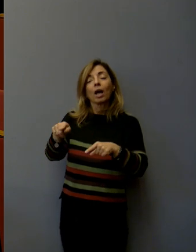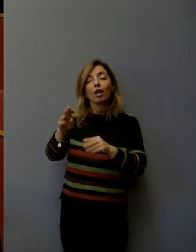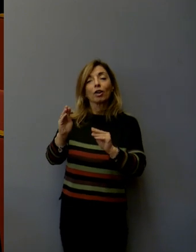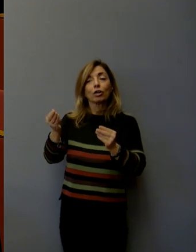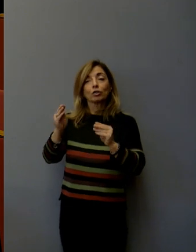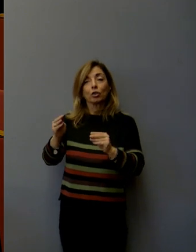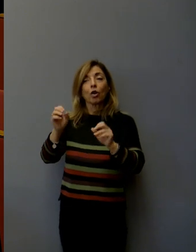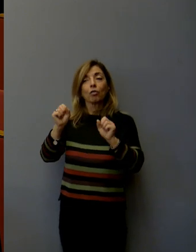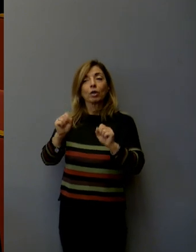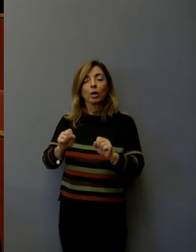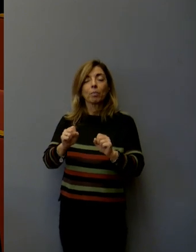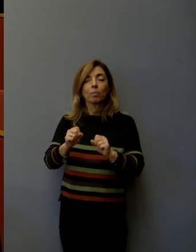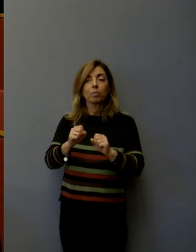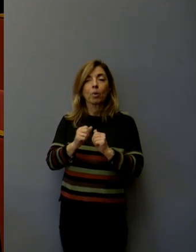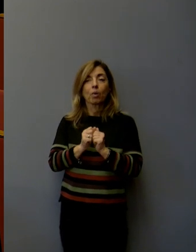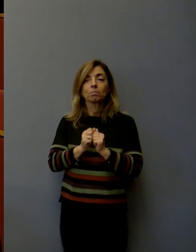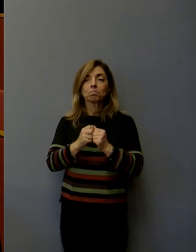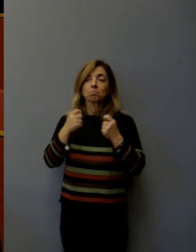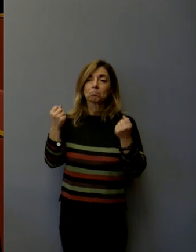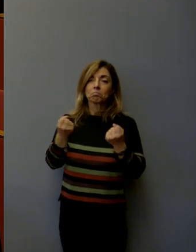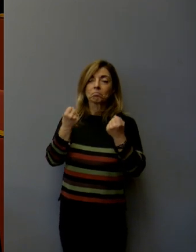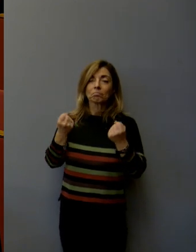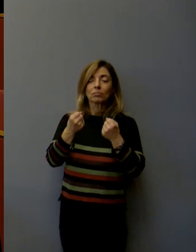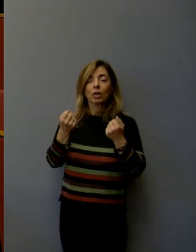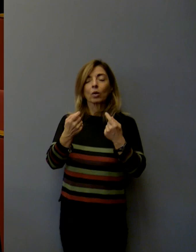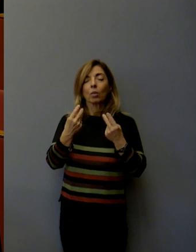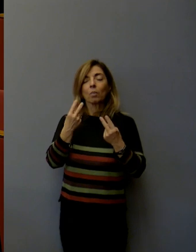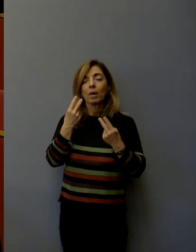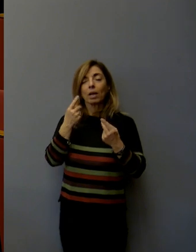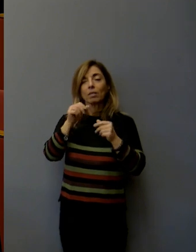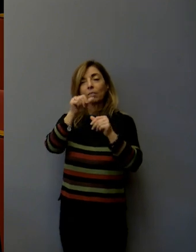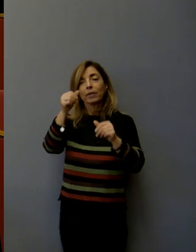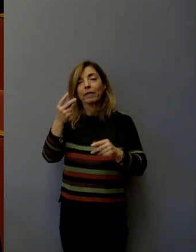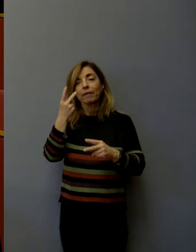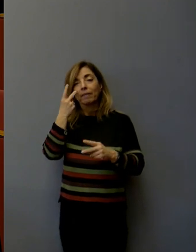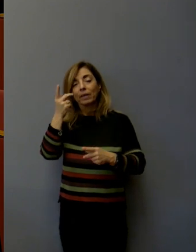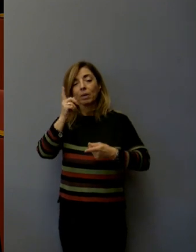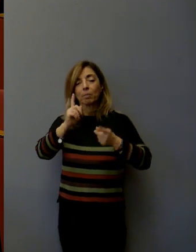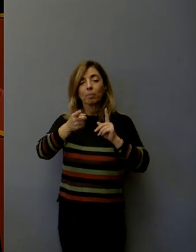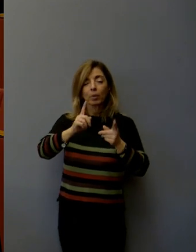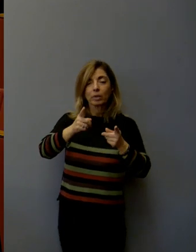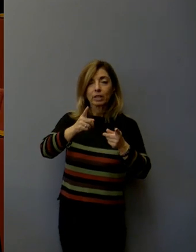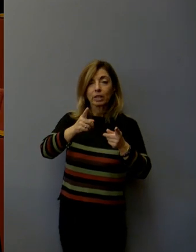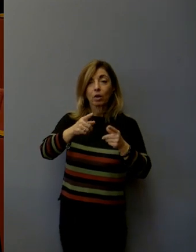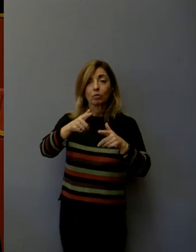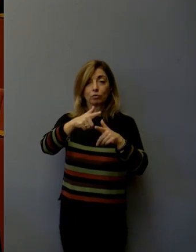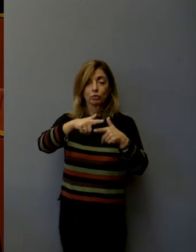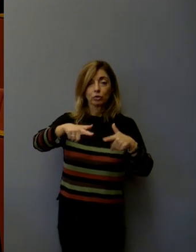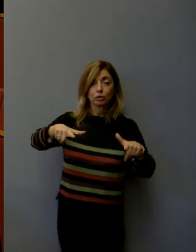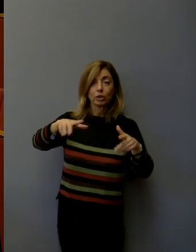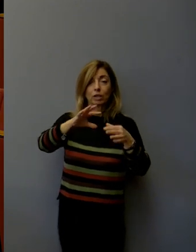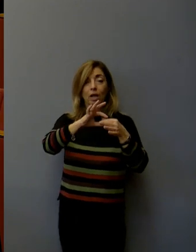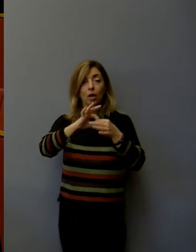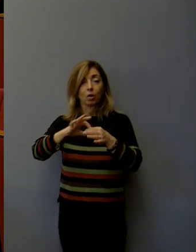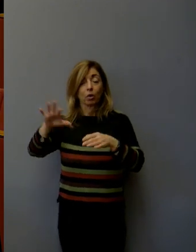visione politica e visione di una comunità che sia cittadina o di una regione o di una di una